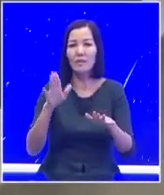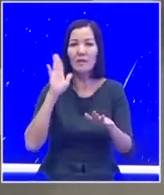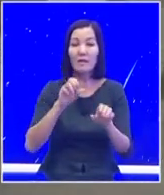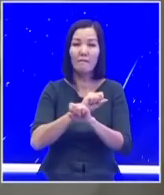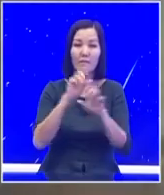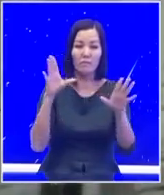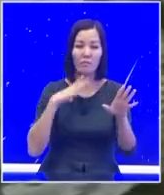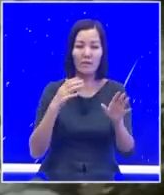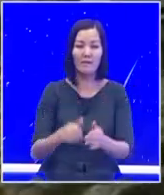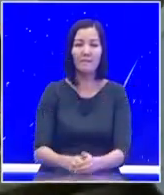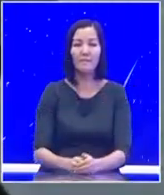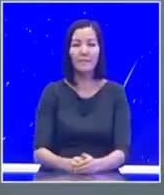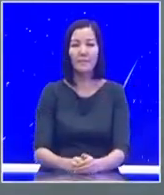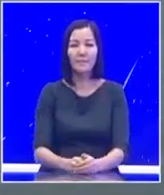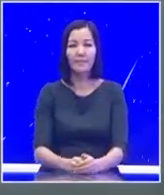и взорвана.